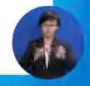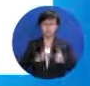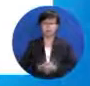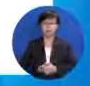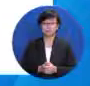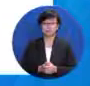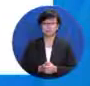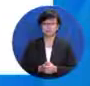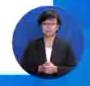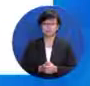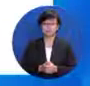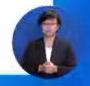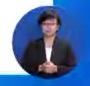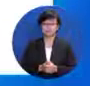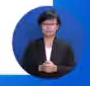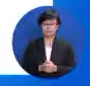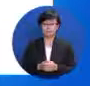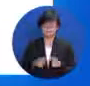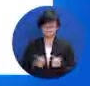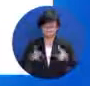천안시 일자리 종합센터에 문의하시면 됩니다